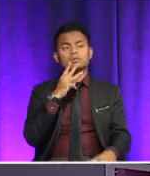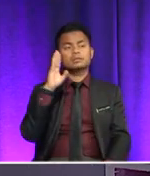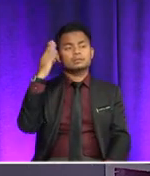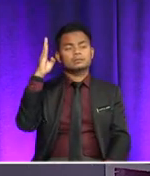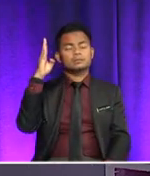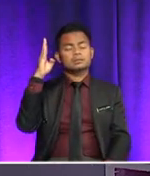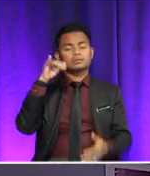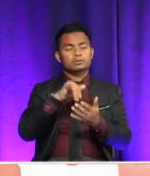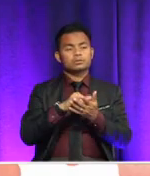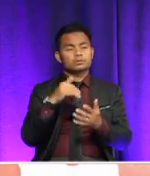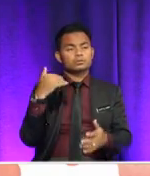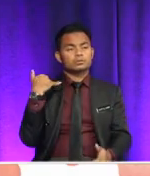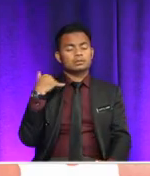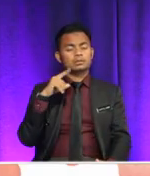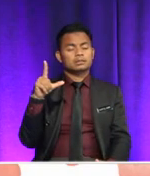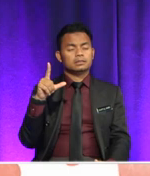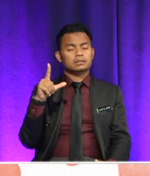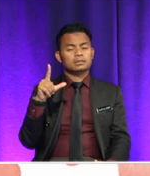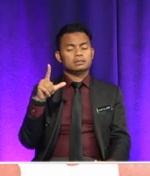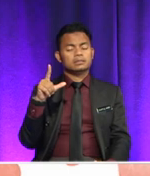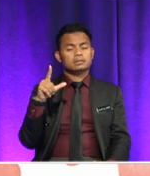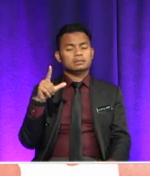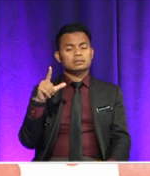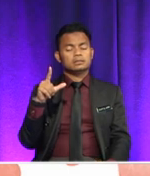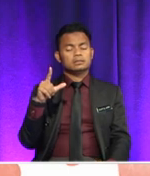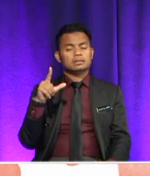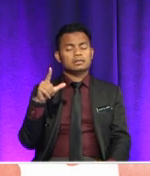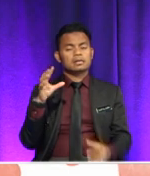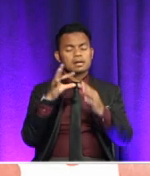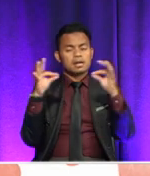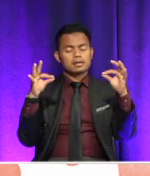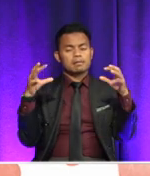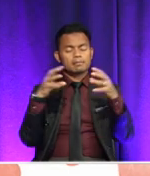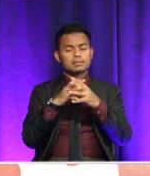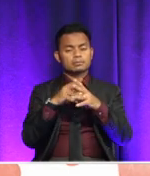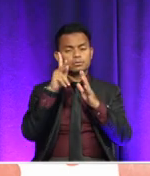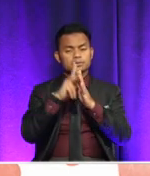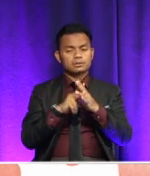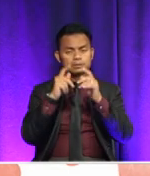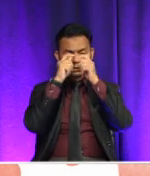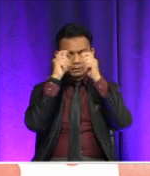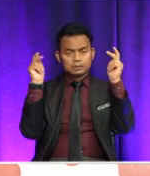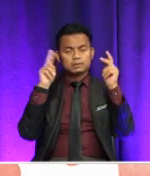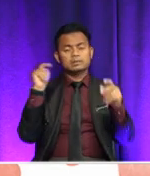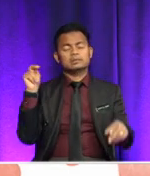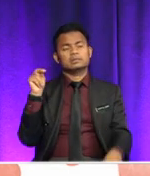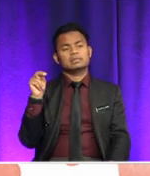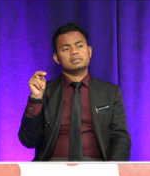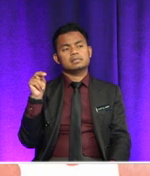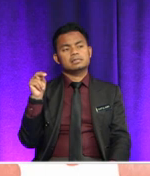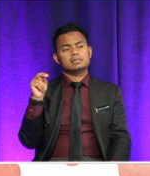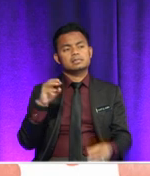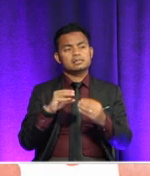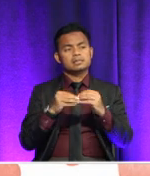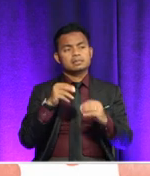majemuk keterangan Ha ini keterangan kemudian ini adalah ayat majmu